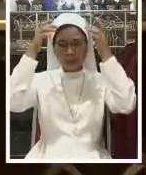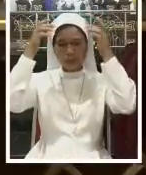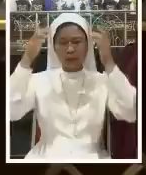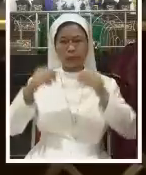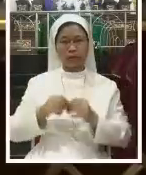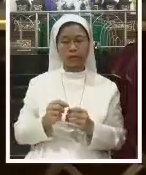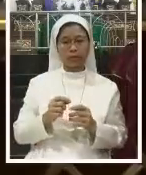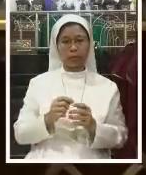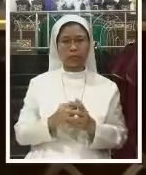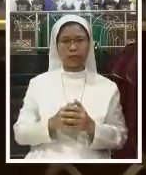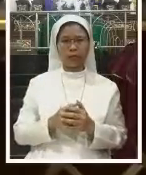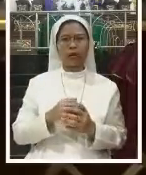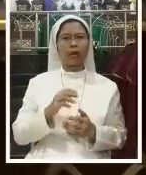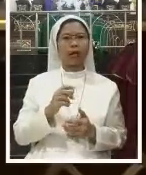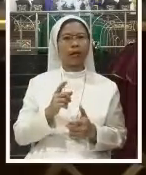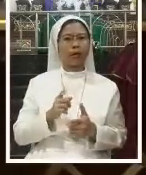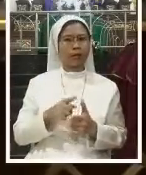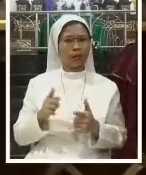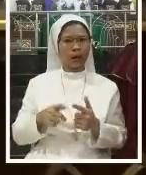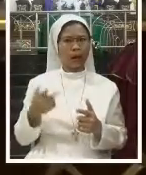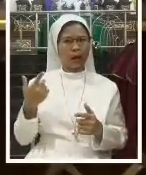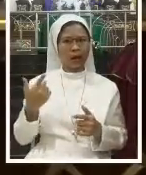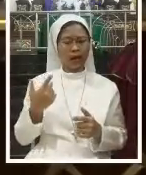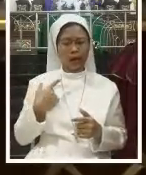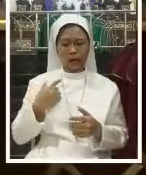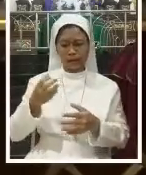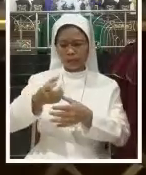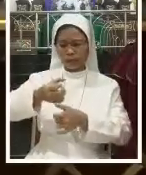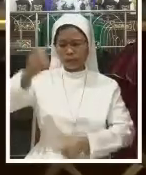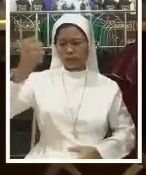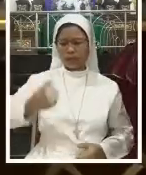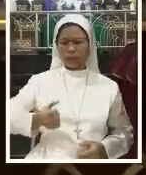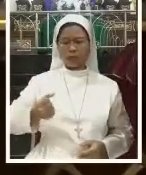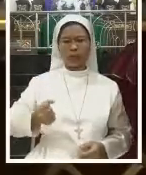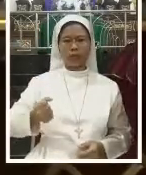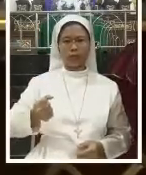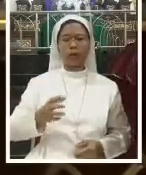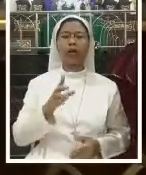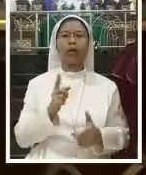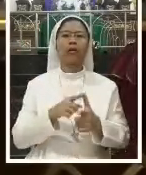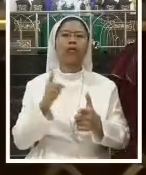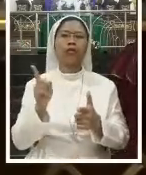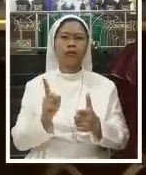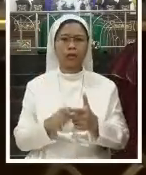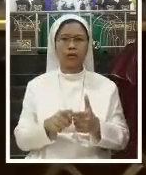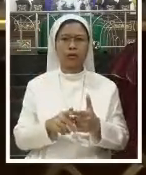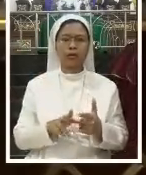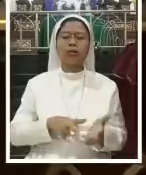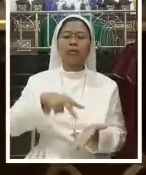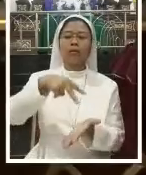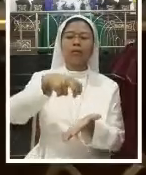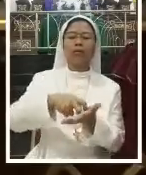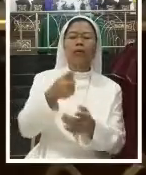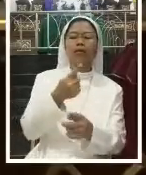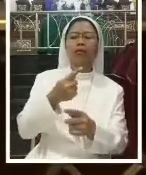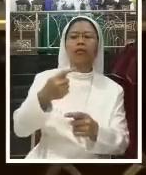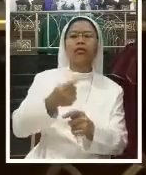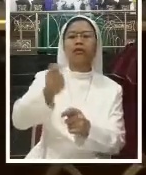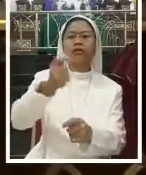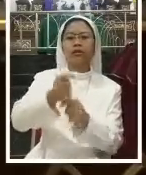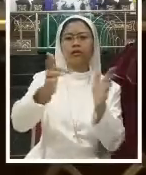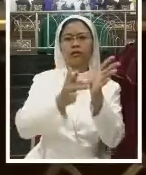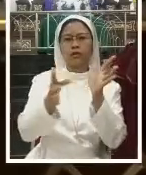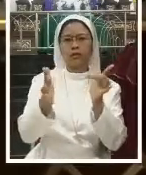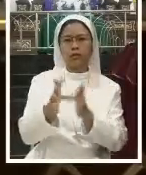payo, sarong bagakay sa tuon niyang kamot. Dangan nagluhod sinda sa atubang niya,